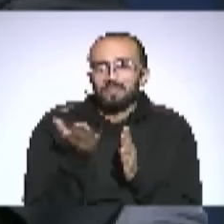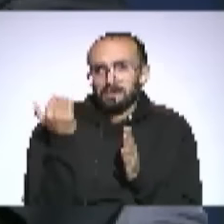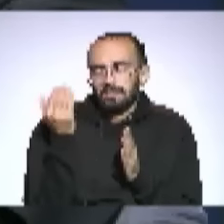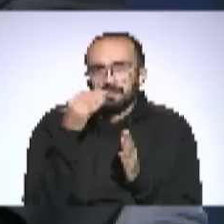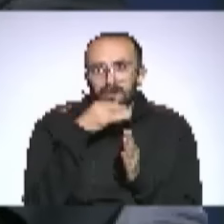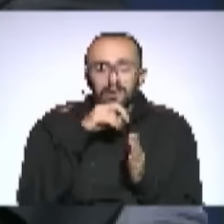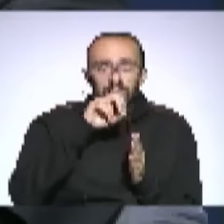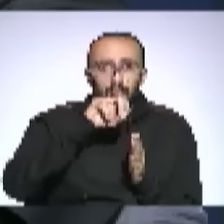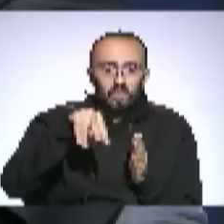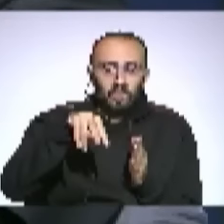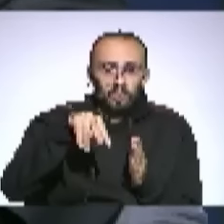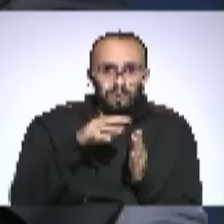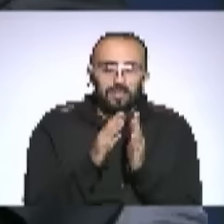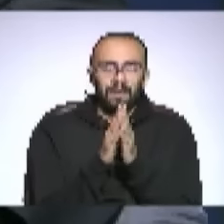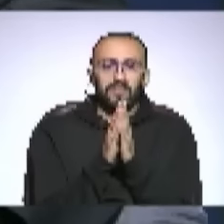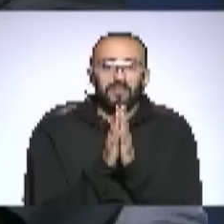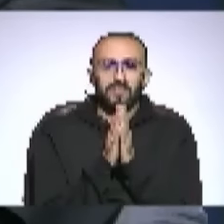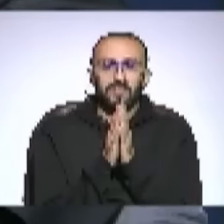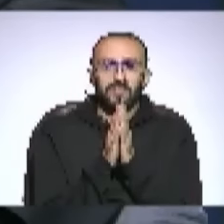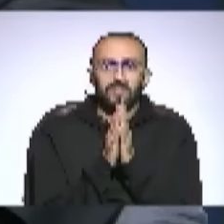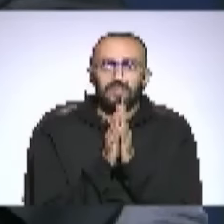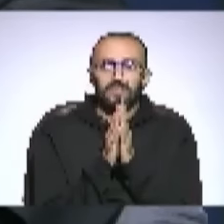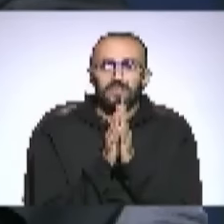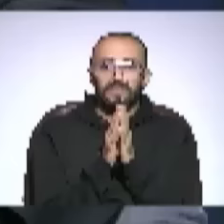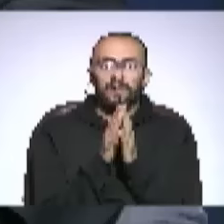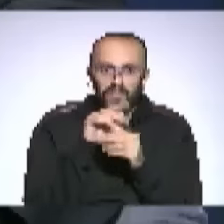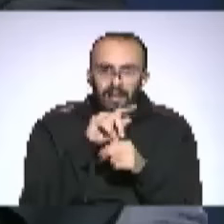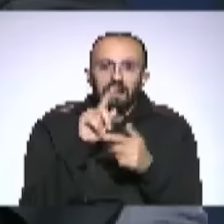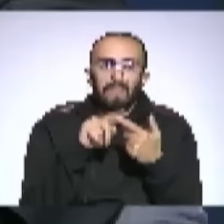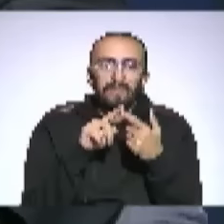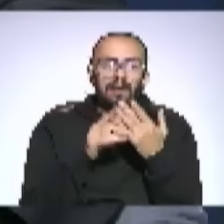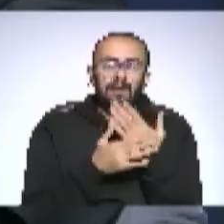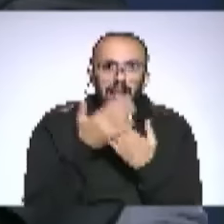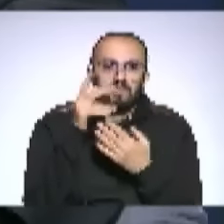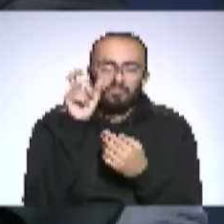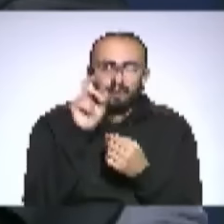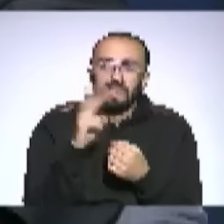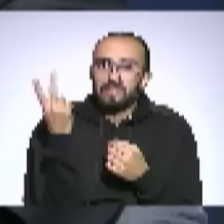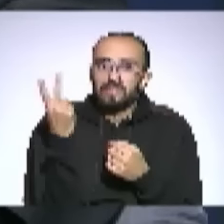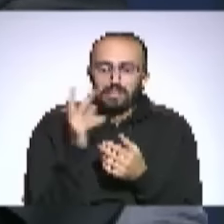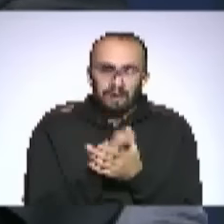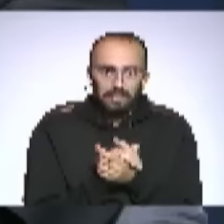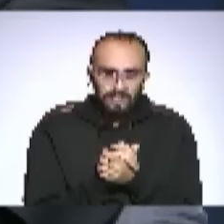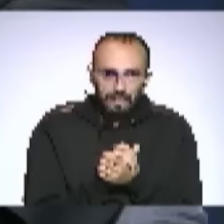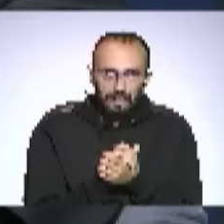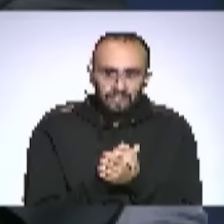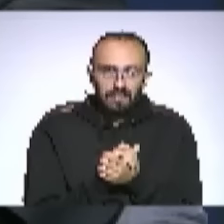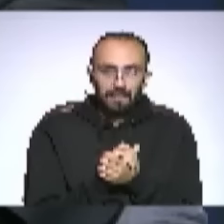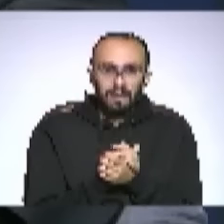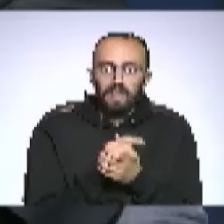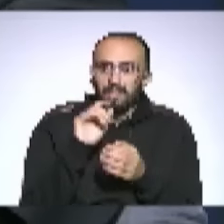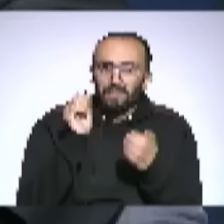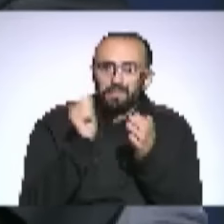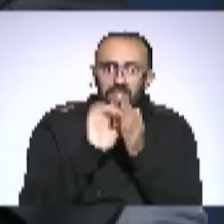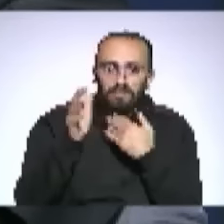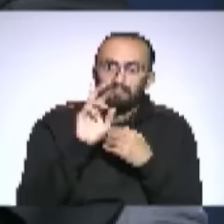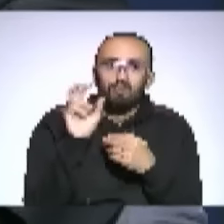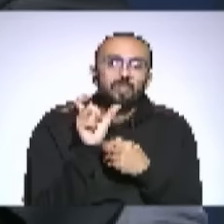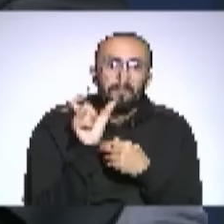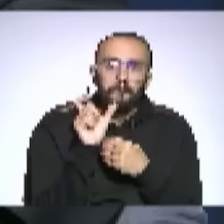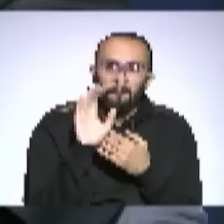شهور كده فيد حاجه ثاني شخصيه ثانيه اه وعرفت من الجيران الغير مسيحيين